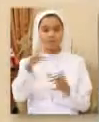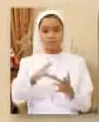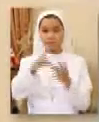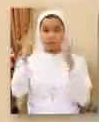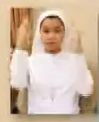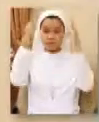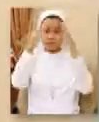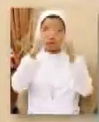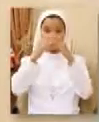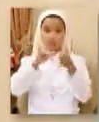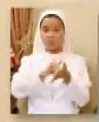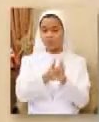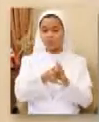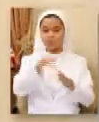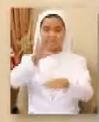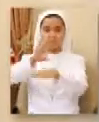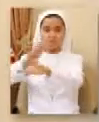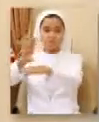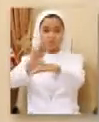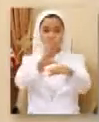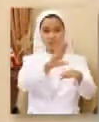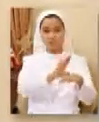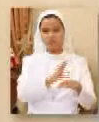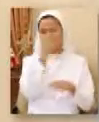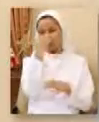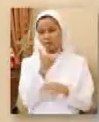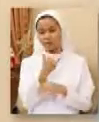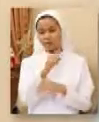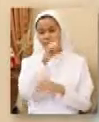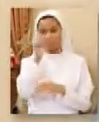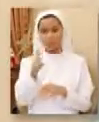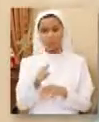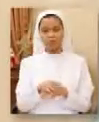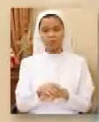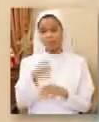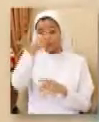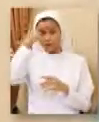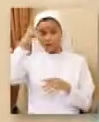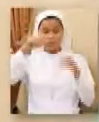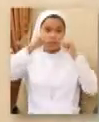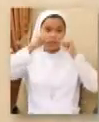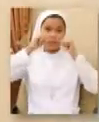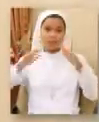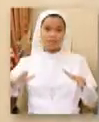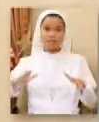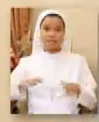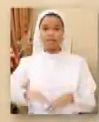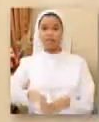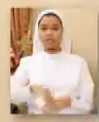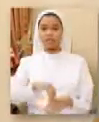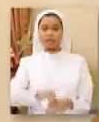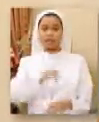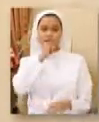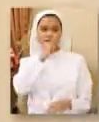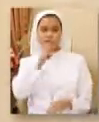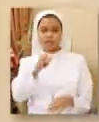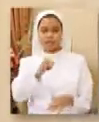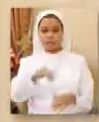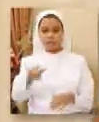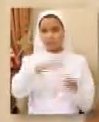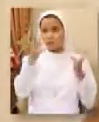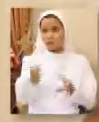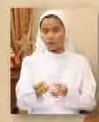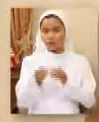obispo, ay ang mga churches, ang mga simbahan. Bakit? Dahil ang blessing na yan ay siniset aside,